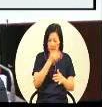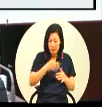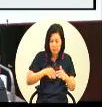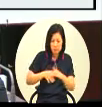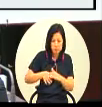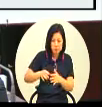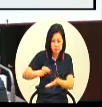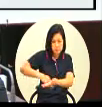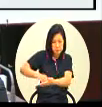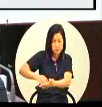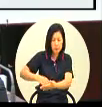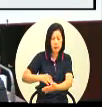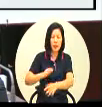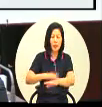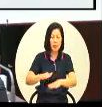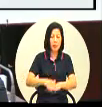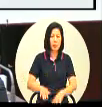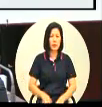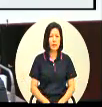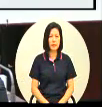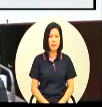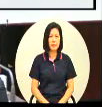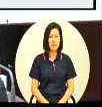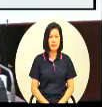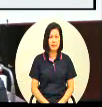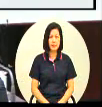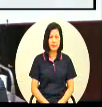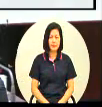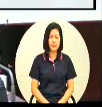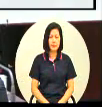通。这个图